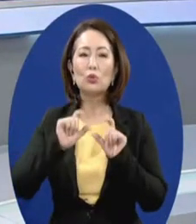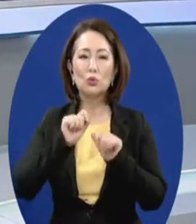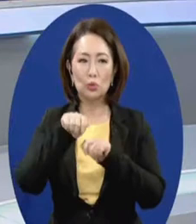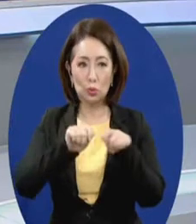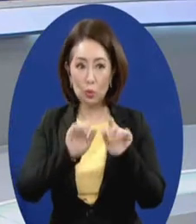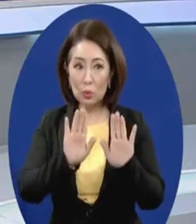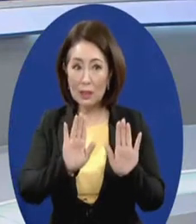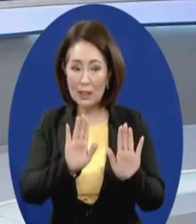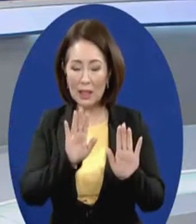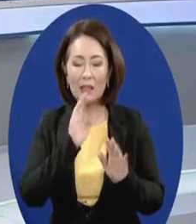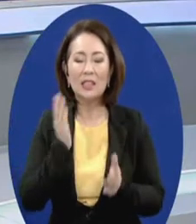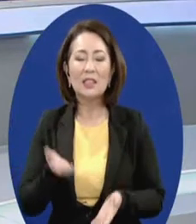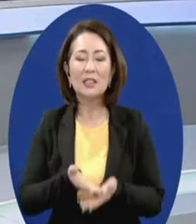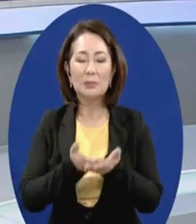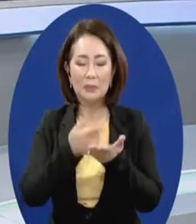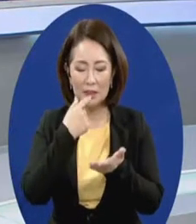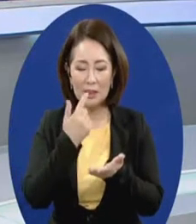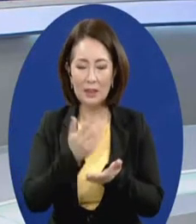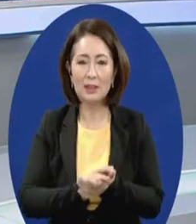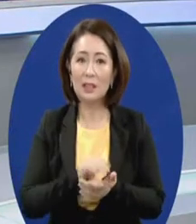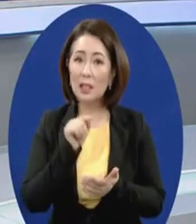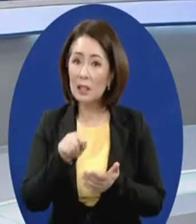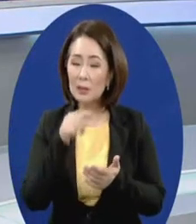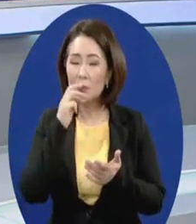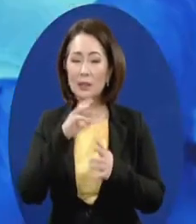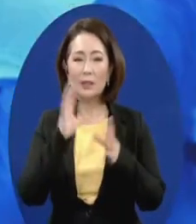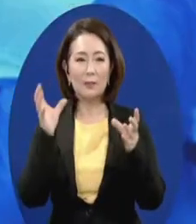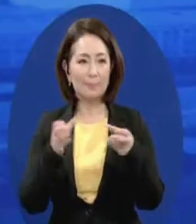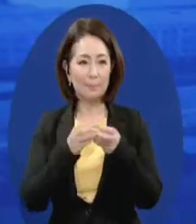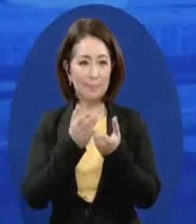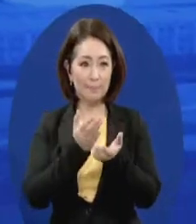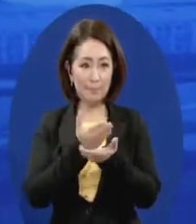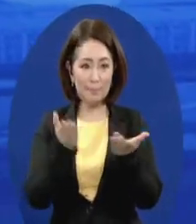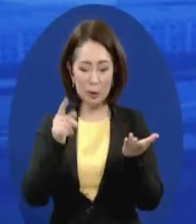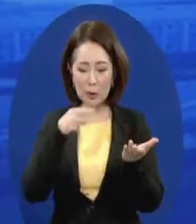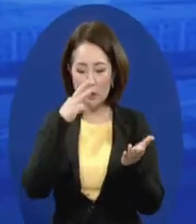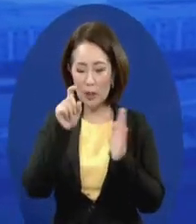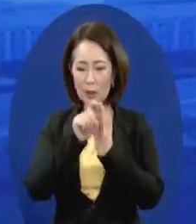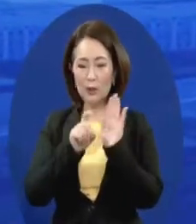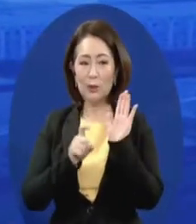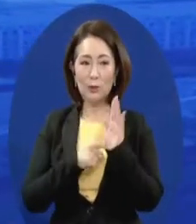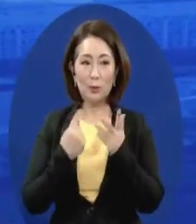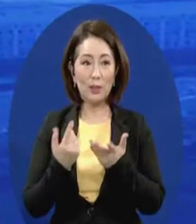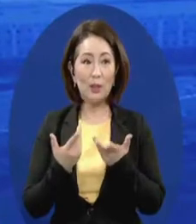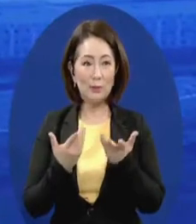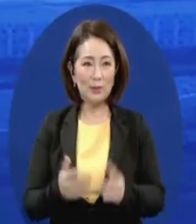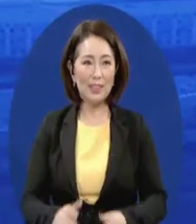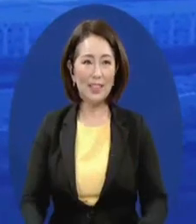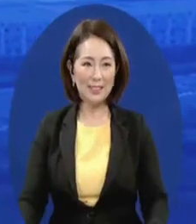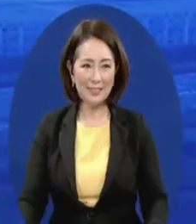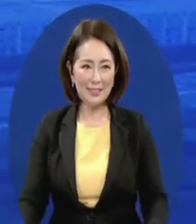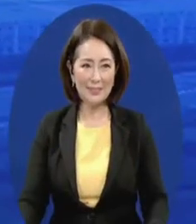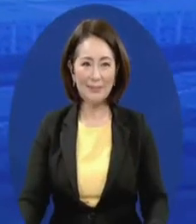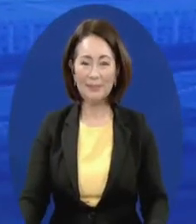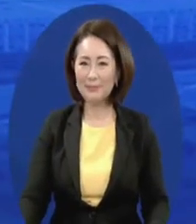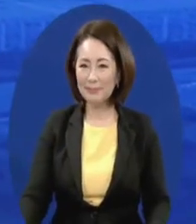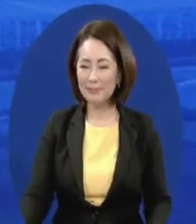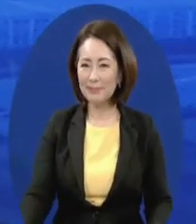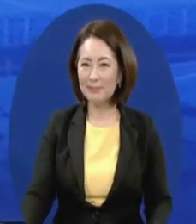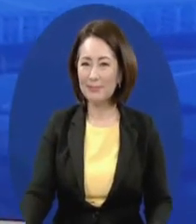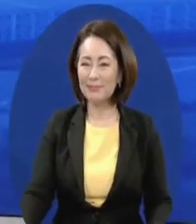асуудлыг дэмжиж байгаа гэдгийг илэрхийлсэн байна. Эдгээр болон бусад мэдээллийг та бүхэн өнөөдрийн цаг үр дээр бүлээн авч үзээрэй.